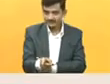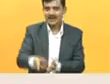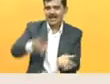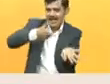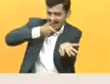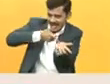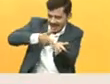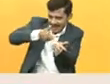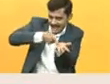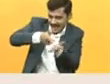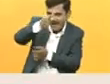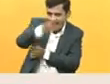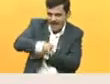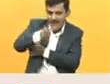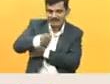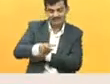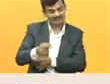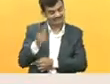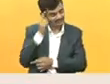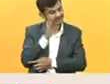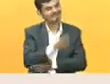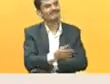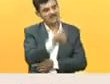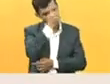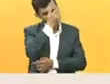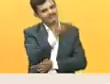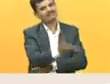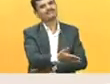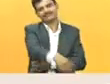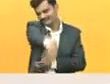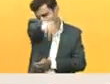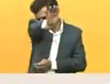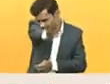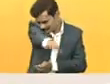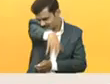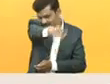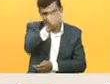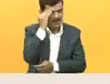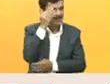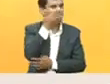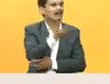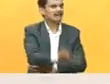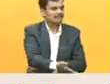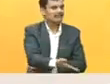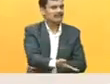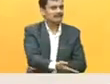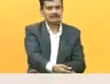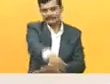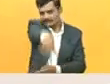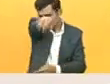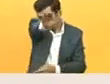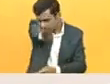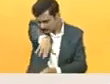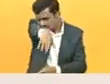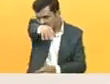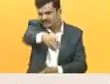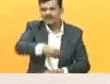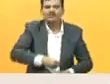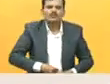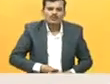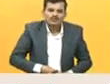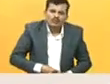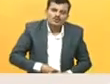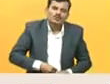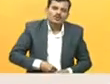वाले हाथियों की भी मजबूरी समझते थे। उन्हें पता था कि हाथी भूख मिटाने के